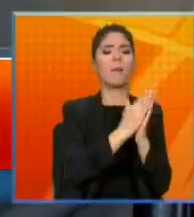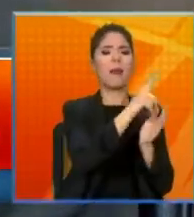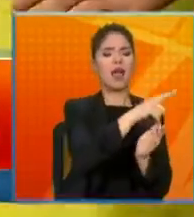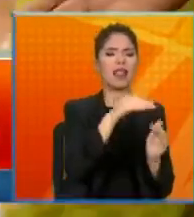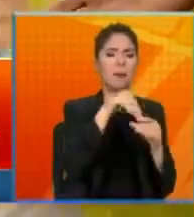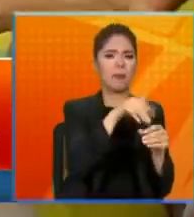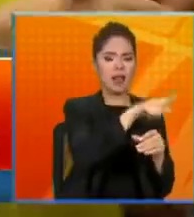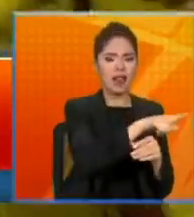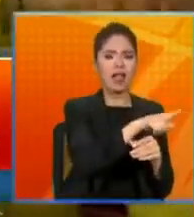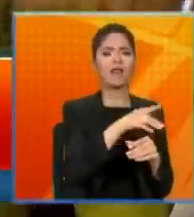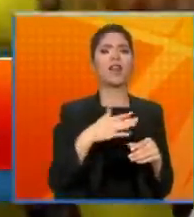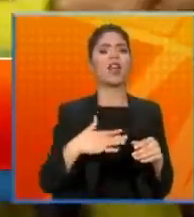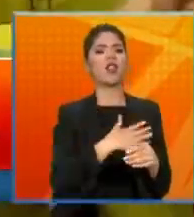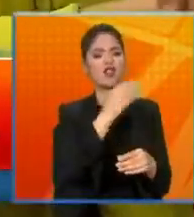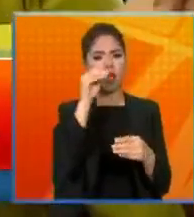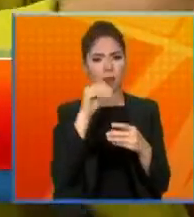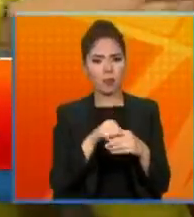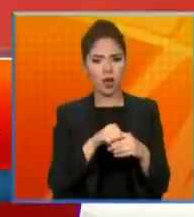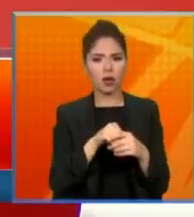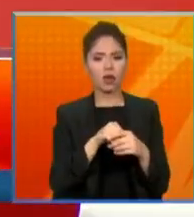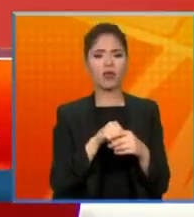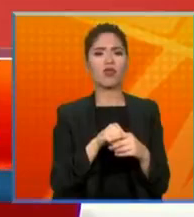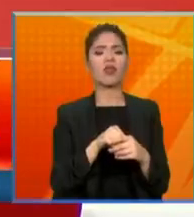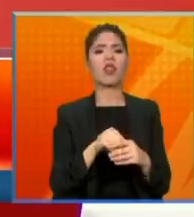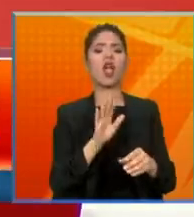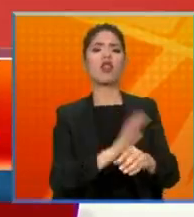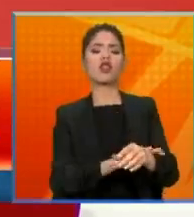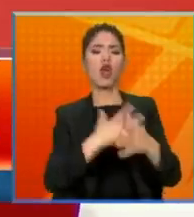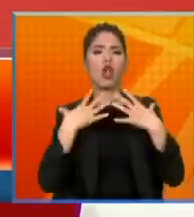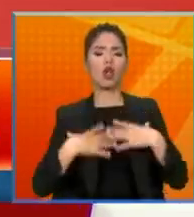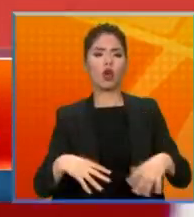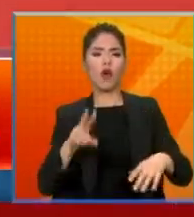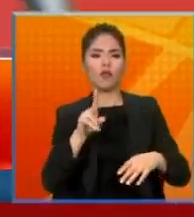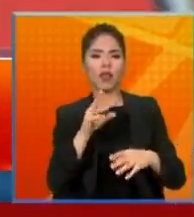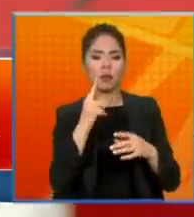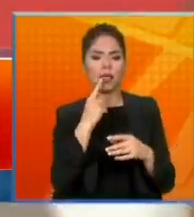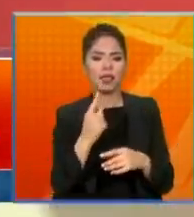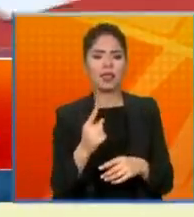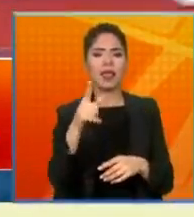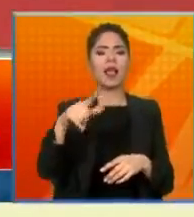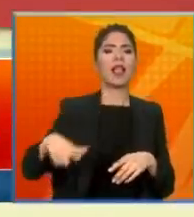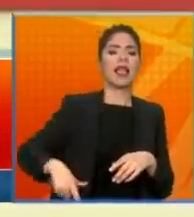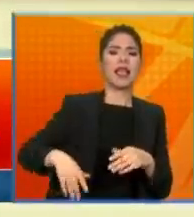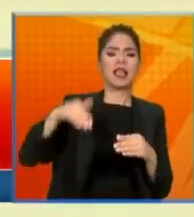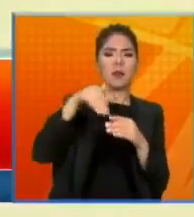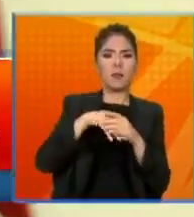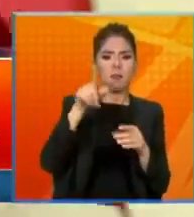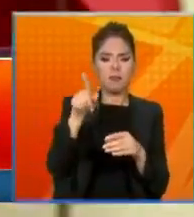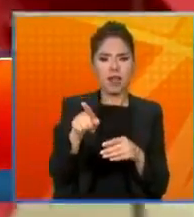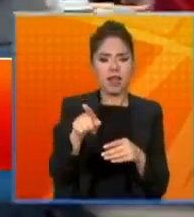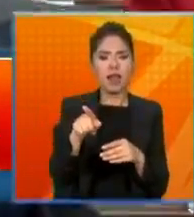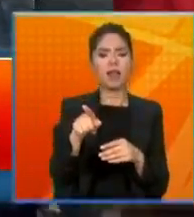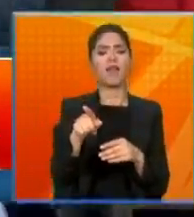Fikri Sağlar ve CHP içinde sol gövde olarak kendilerini adlandıran grubun öncüsü İzmir Milletvekili Selin Sayek